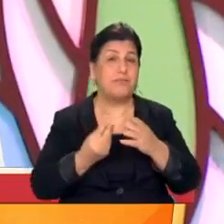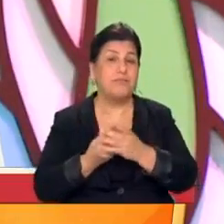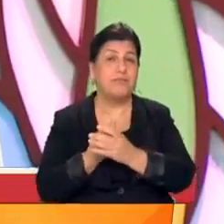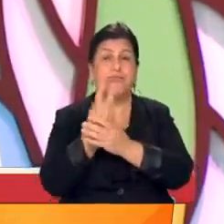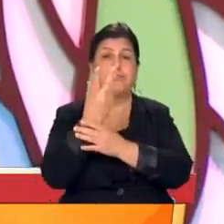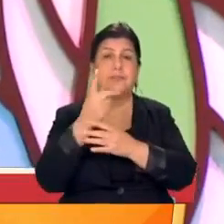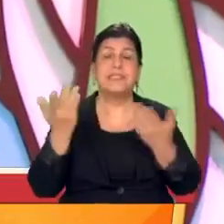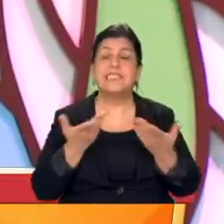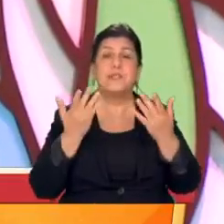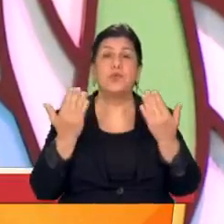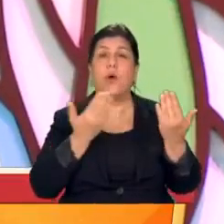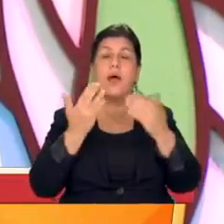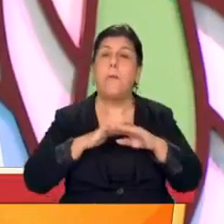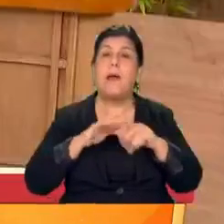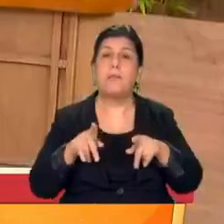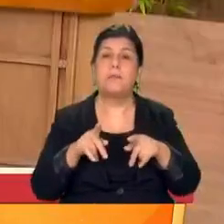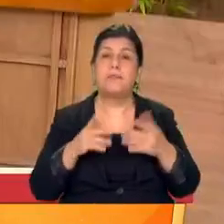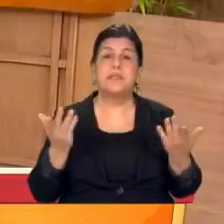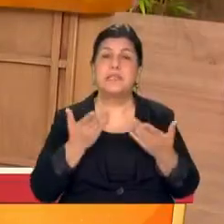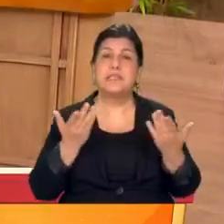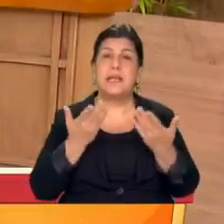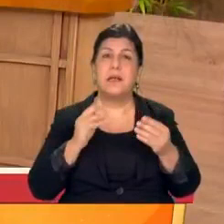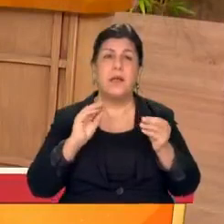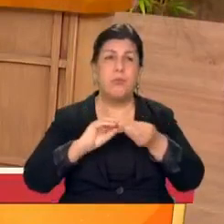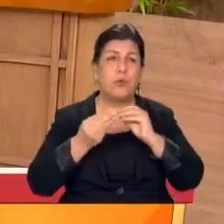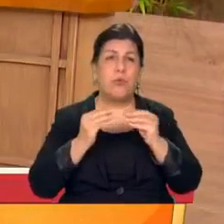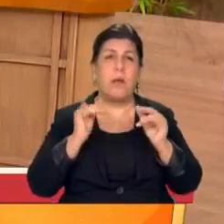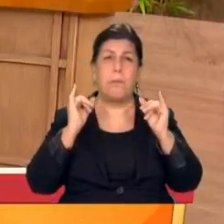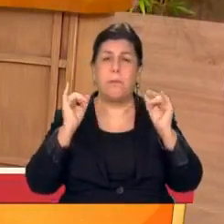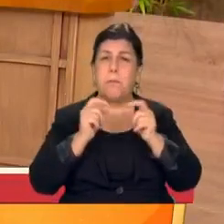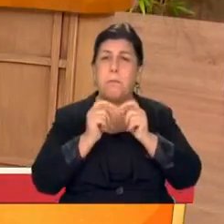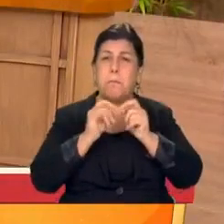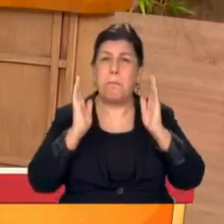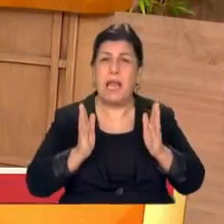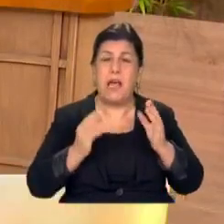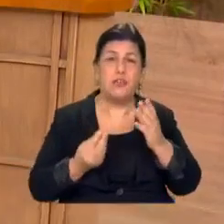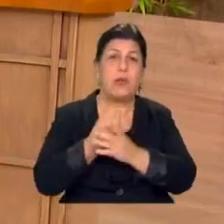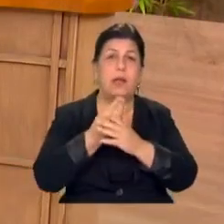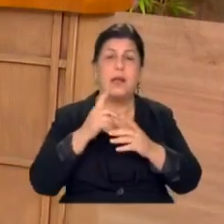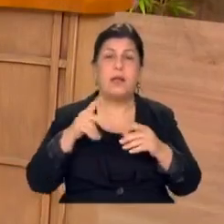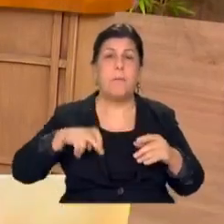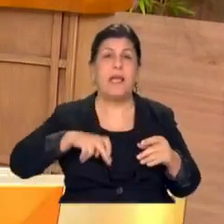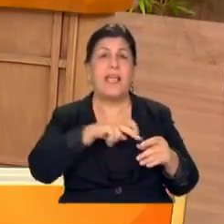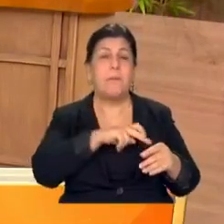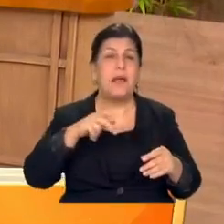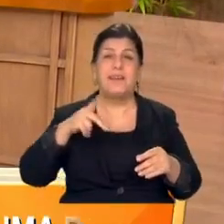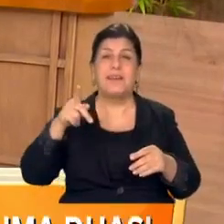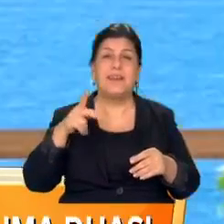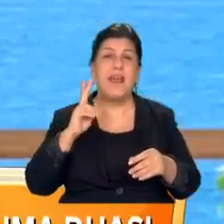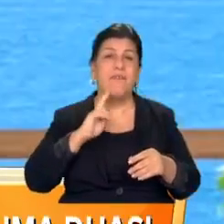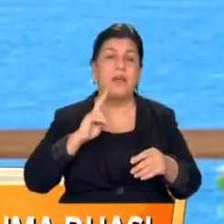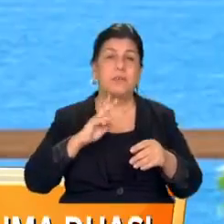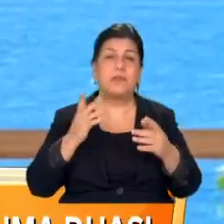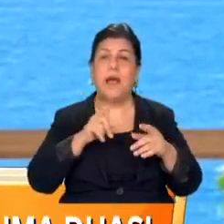nasıl dualar edermiş nasıl yaklaşılmış meseleleri biraz da bunun üzerinden gidip doğamızı hemen geçiş yapabilirler